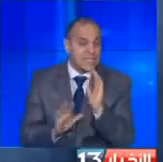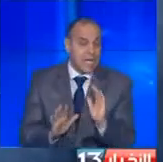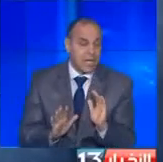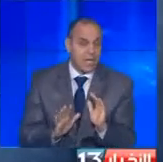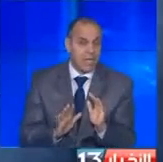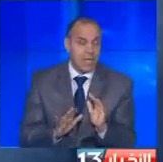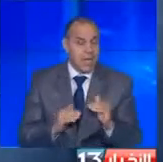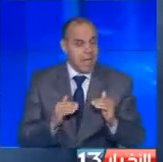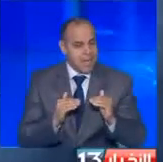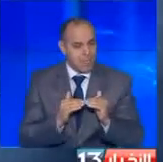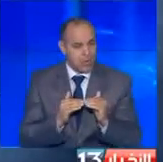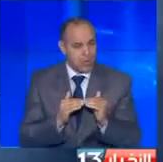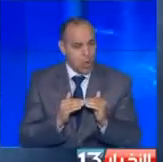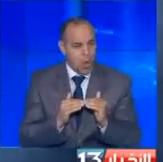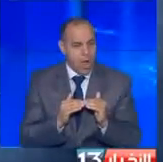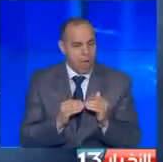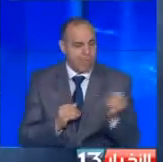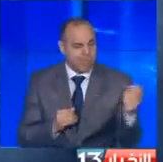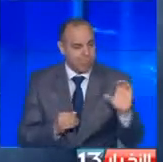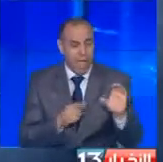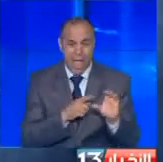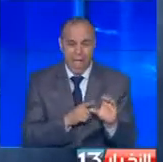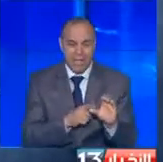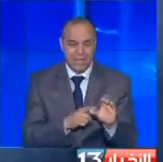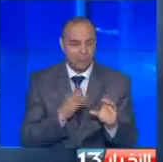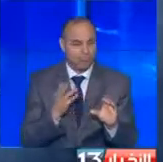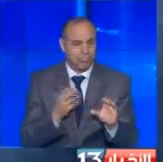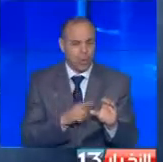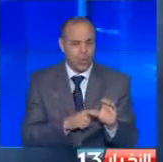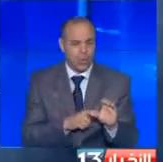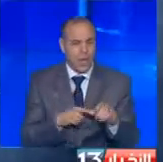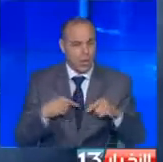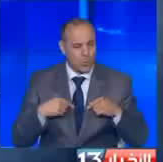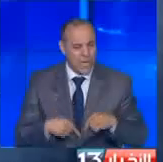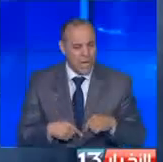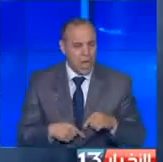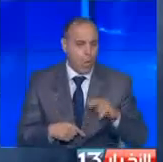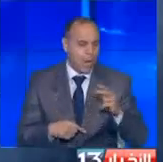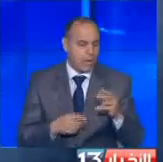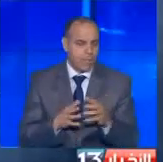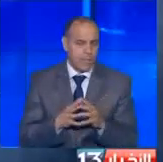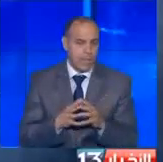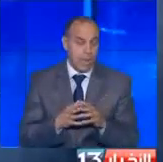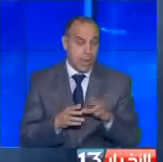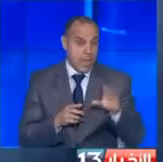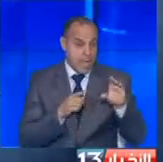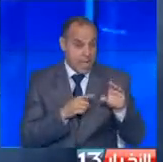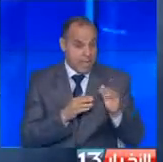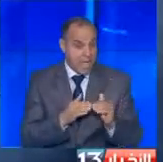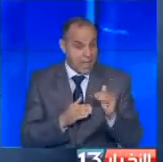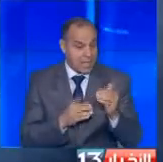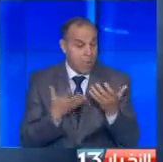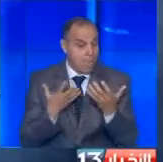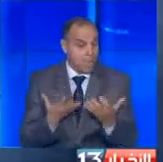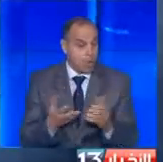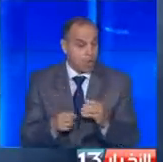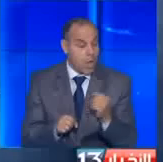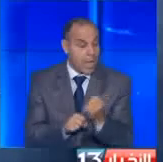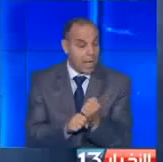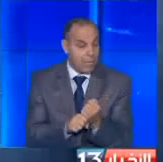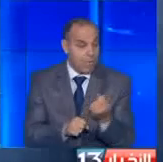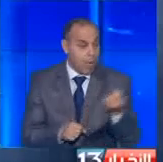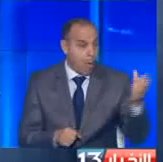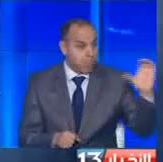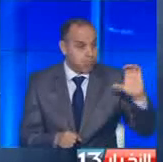كان على مستوى معناتها الاعتمادات المرصودة من قبل معناتها الحكومة، وإنما هذا راو التنمية راو أيضا ثم